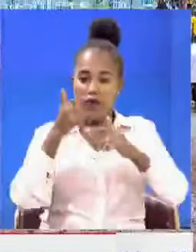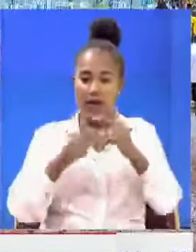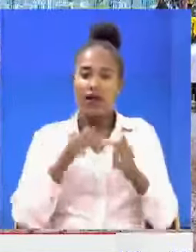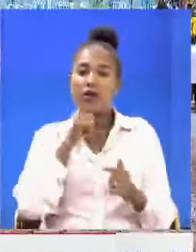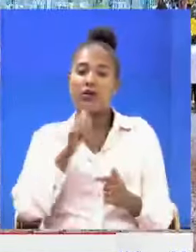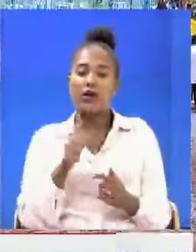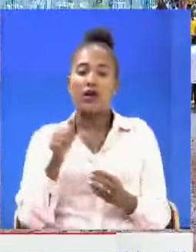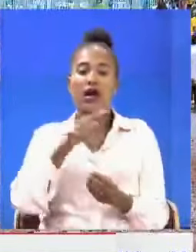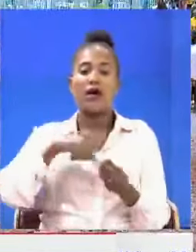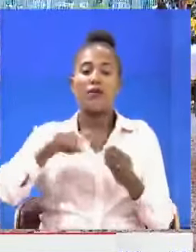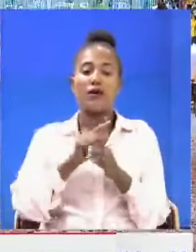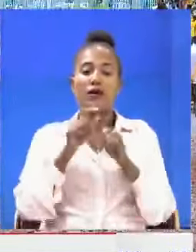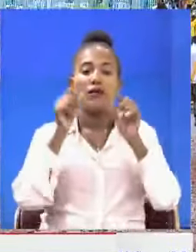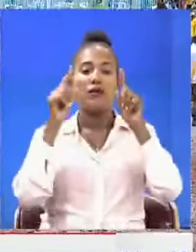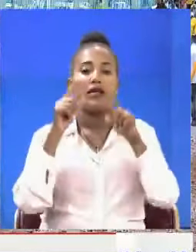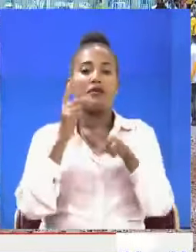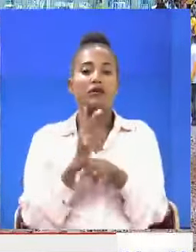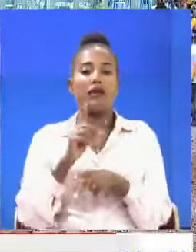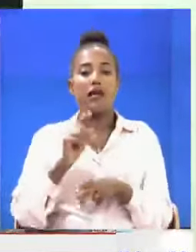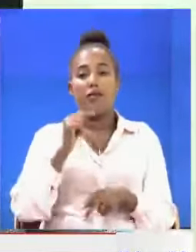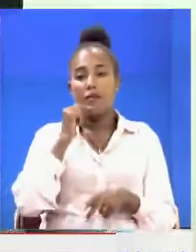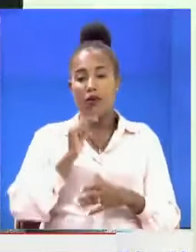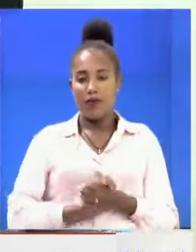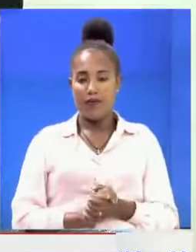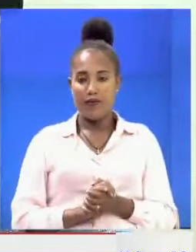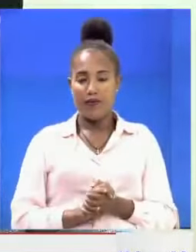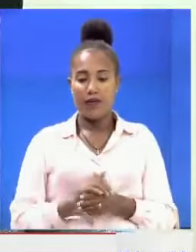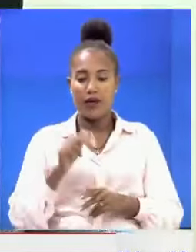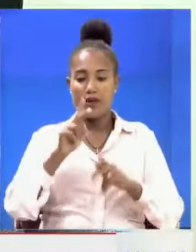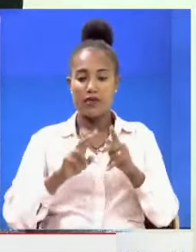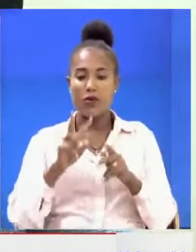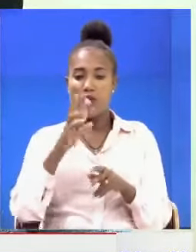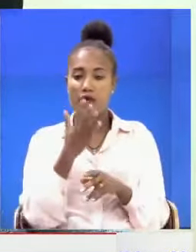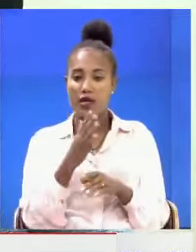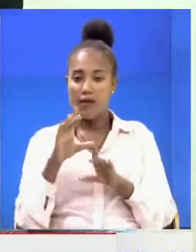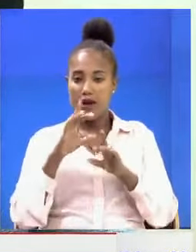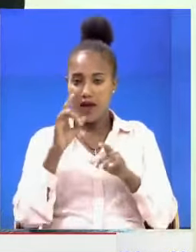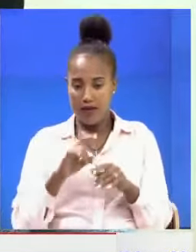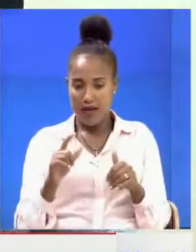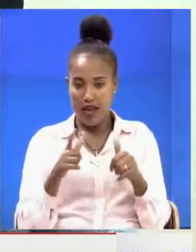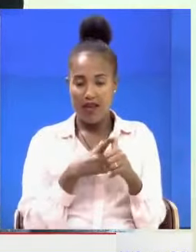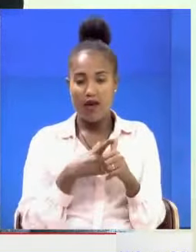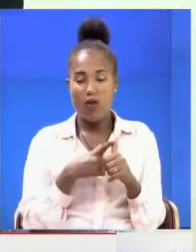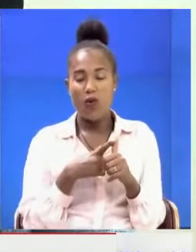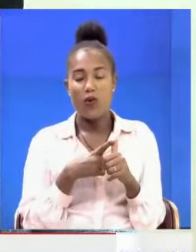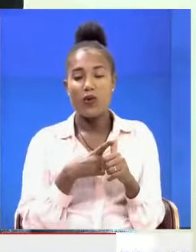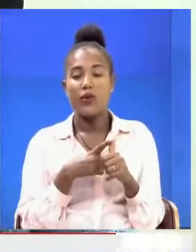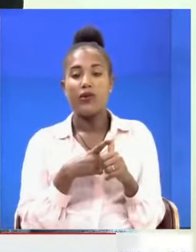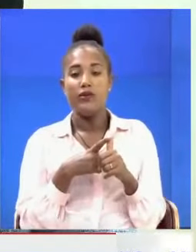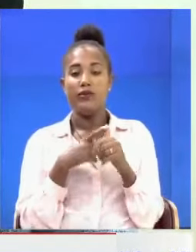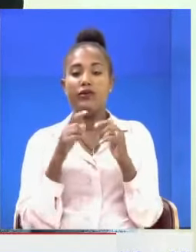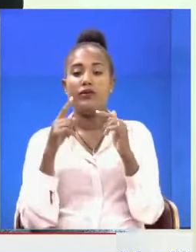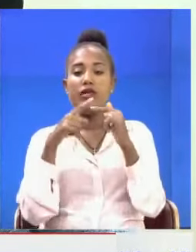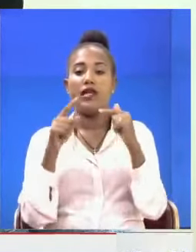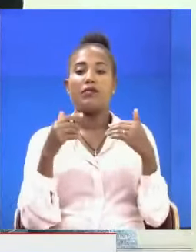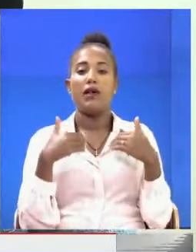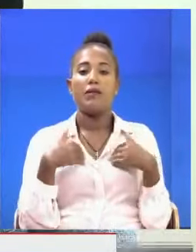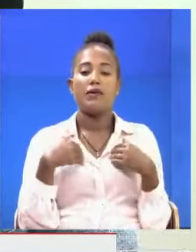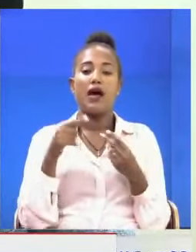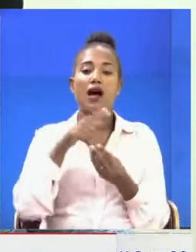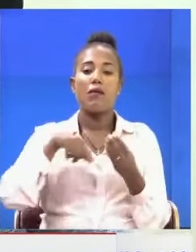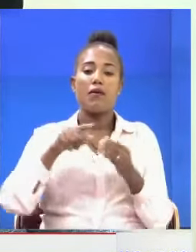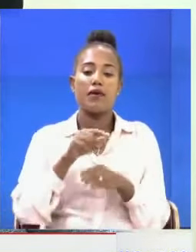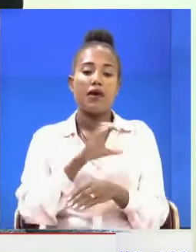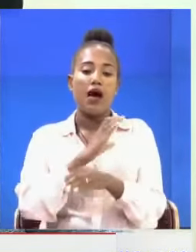ካልሆነም አካባቢውን በንቃት መጠበቅ አለበት ብለዋል። ህብረተሰቡ ሁለት ነገር ማድረግ አለበት። አንድ፣ ጥላት ባለበት አካባቢ